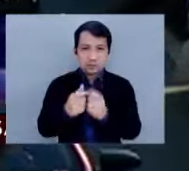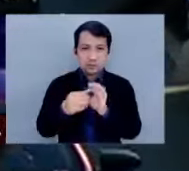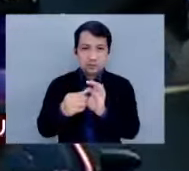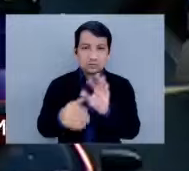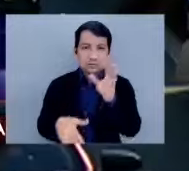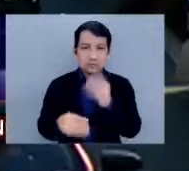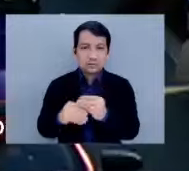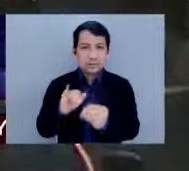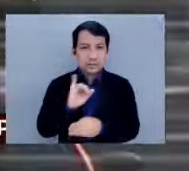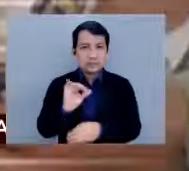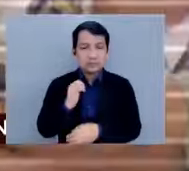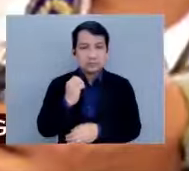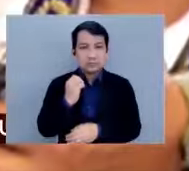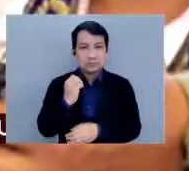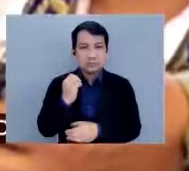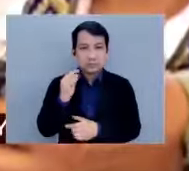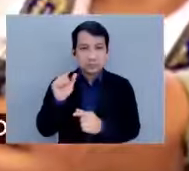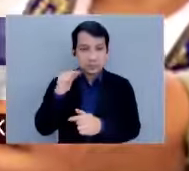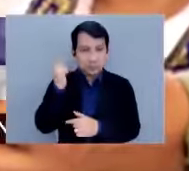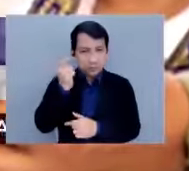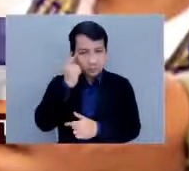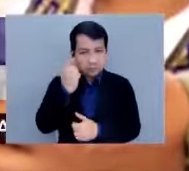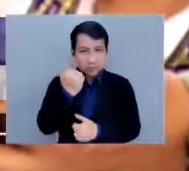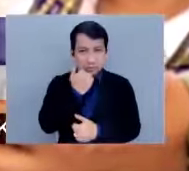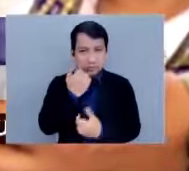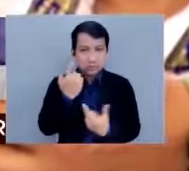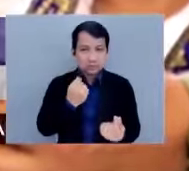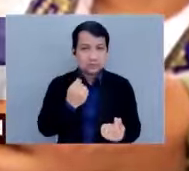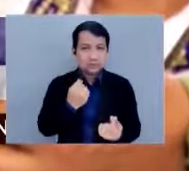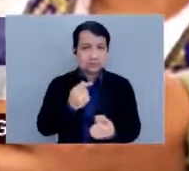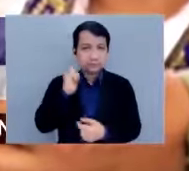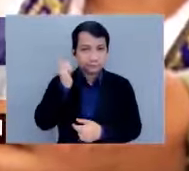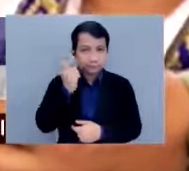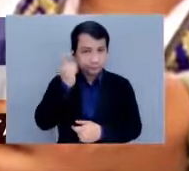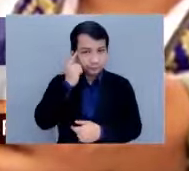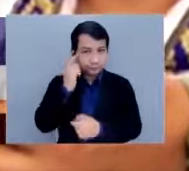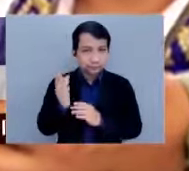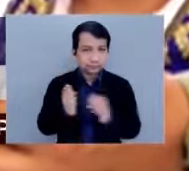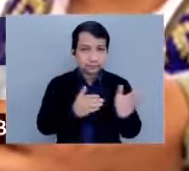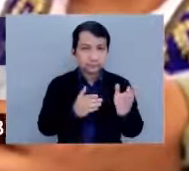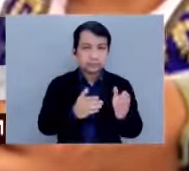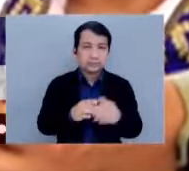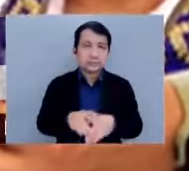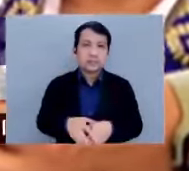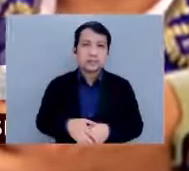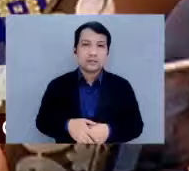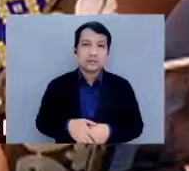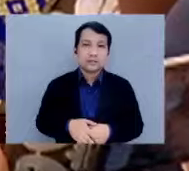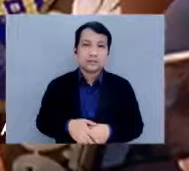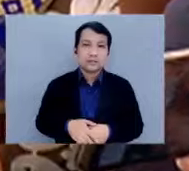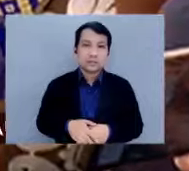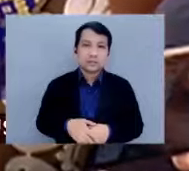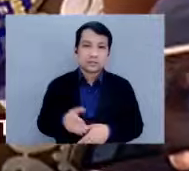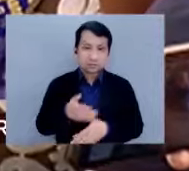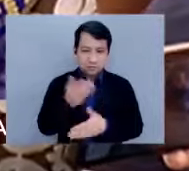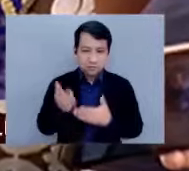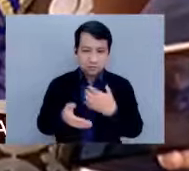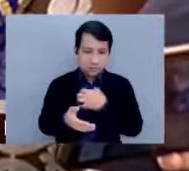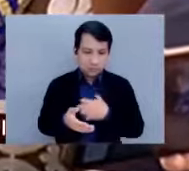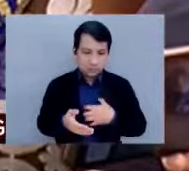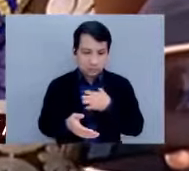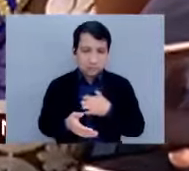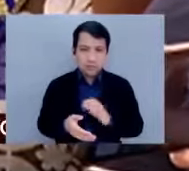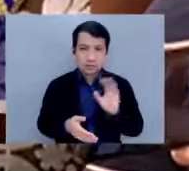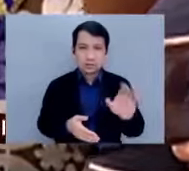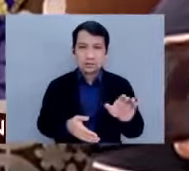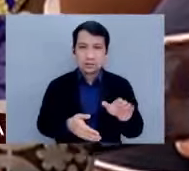nilabag ang mga grupo. Government will prepare for charges. Ang nakita namin yung